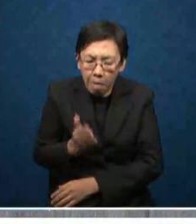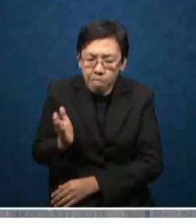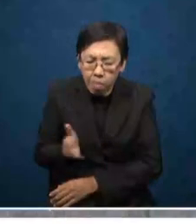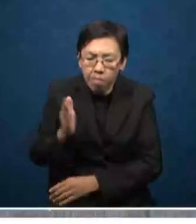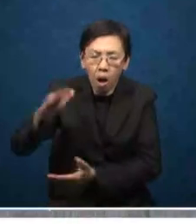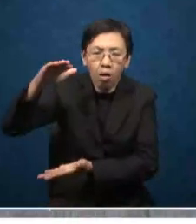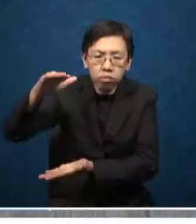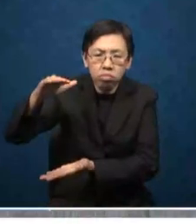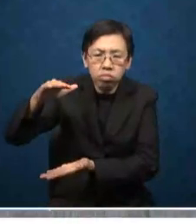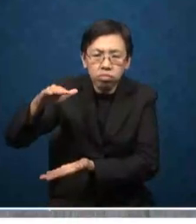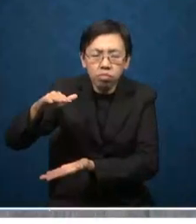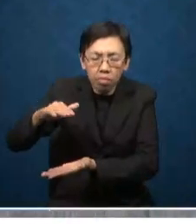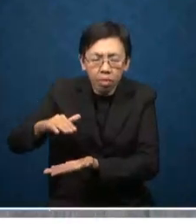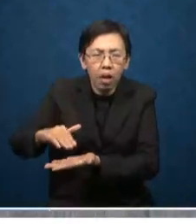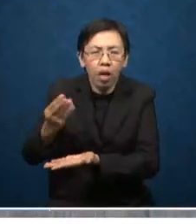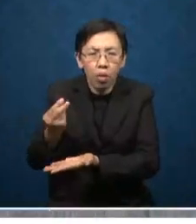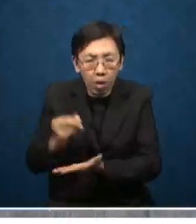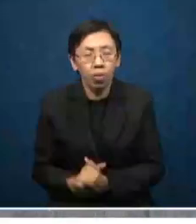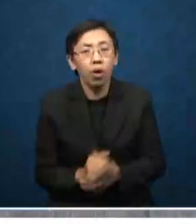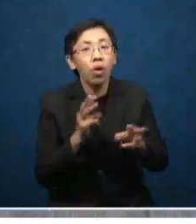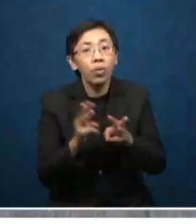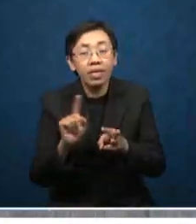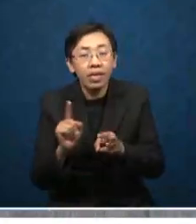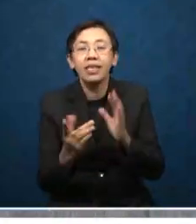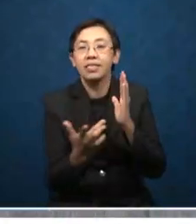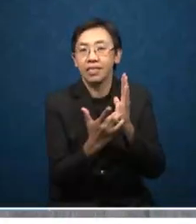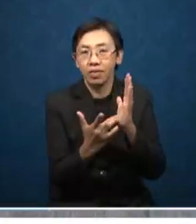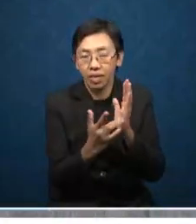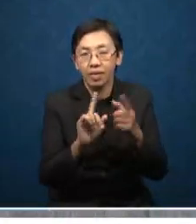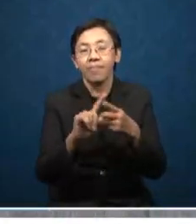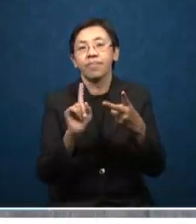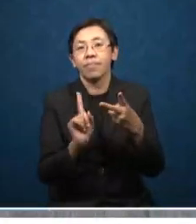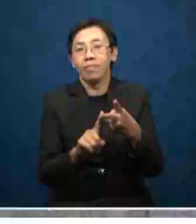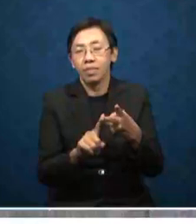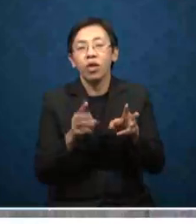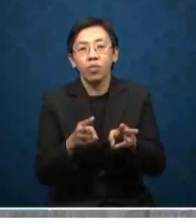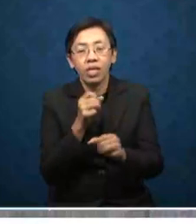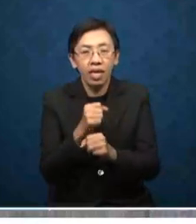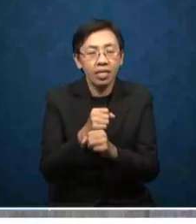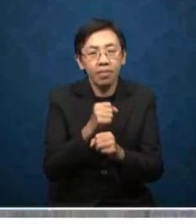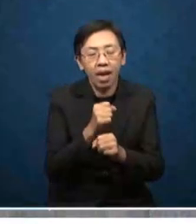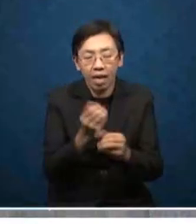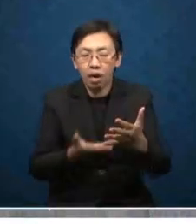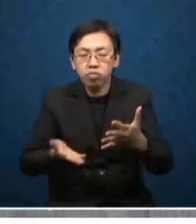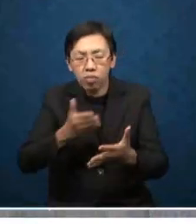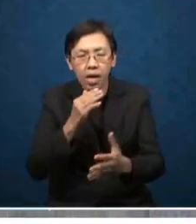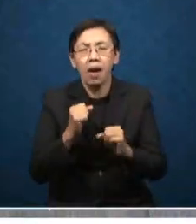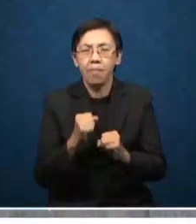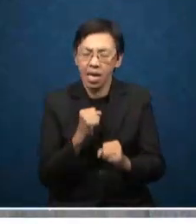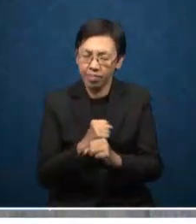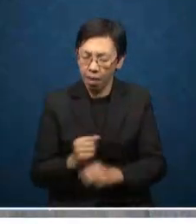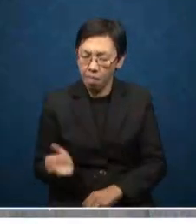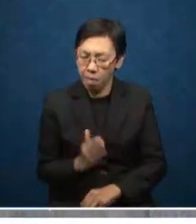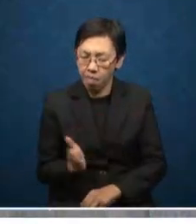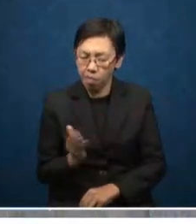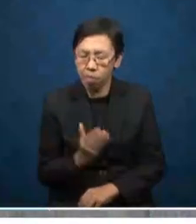ไม่ได้จะด้วยทั้งวิธีการทางเทคโนโลยีหรือวิธีการที่ปฏิบัติราชการกันตามปกติอยู่ก็ตาม